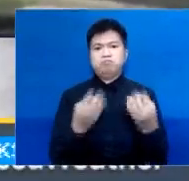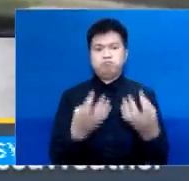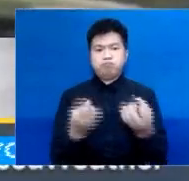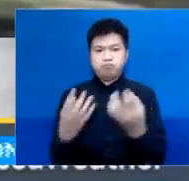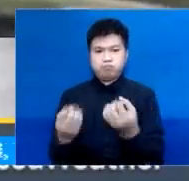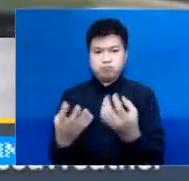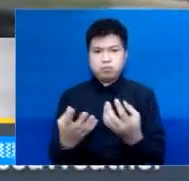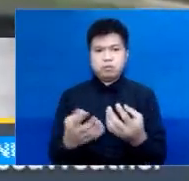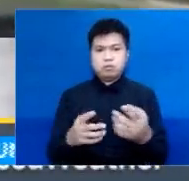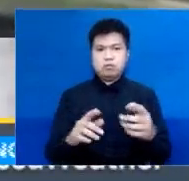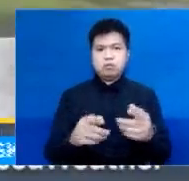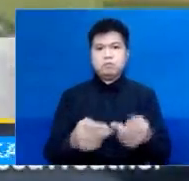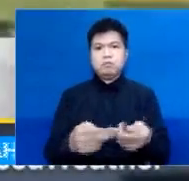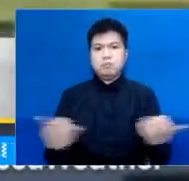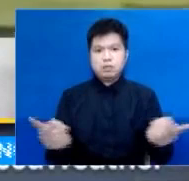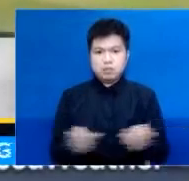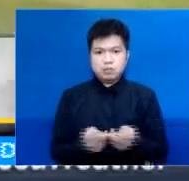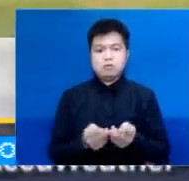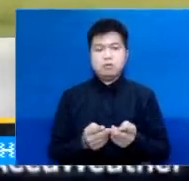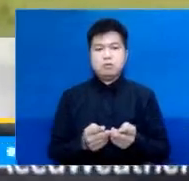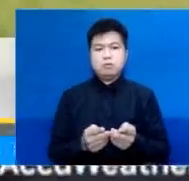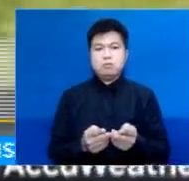na siyang tirahan ng mga buwaya.